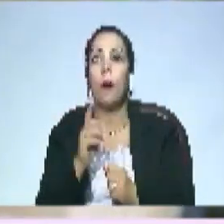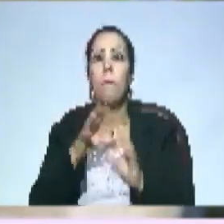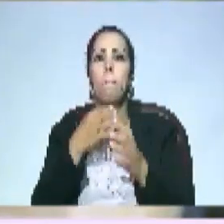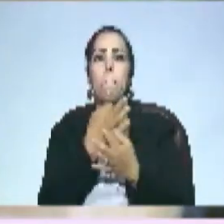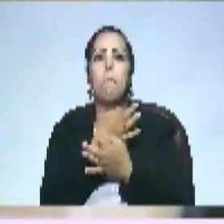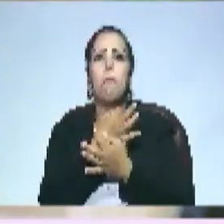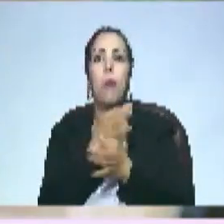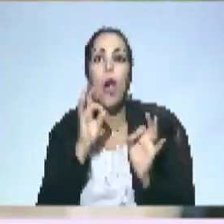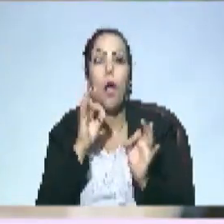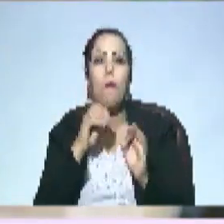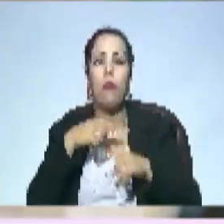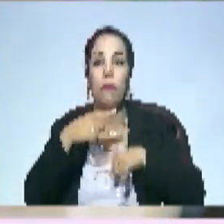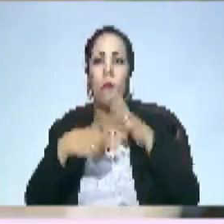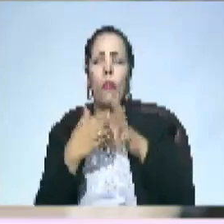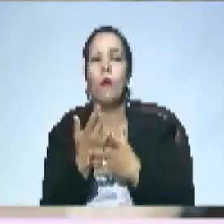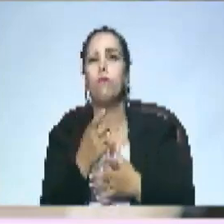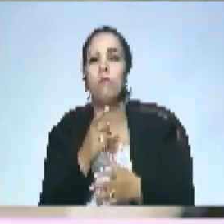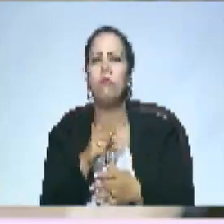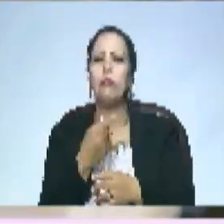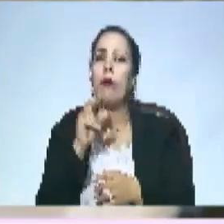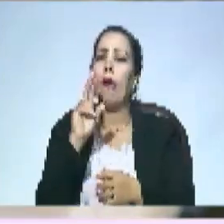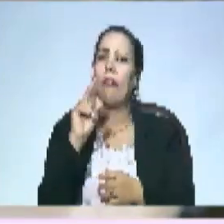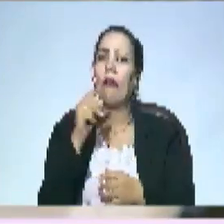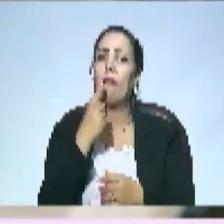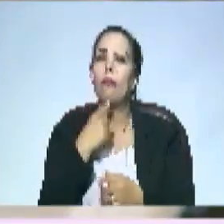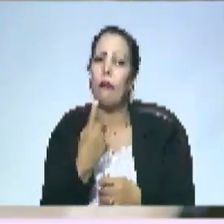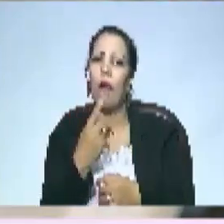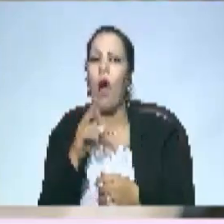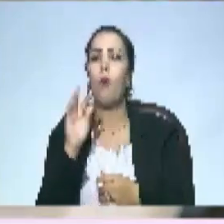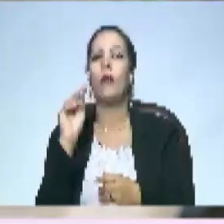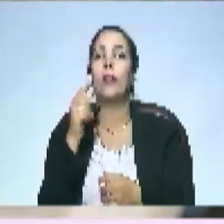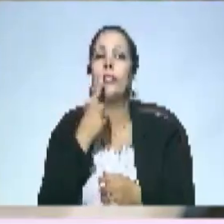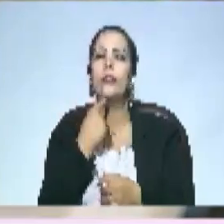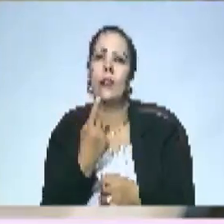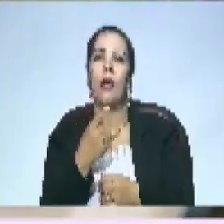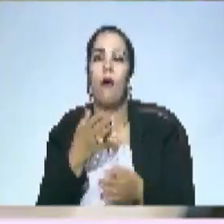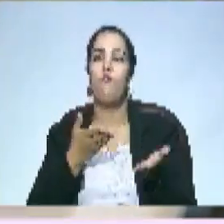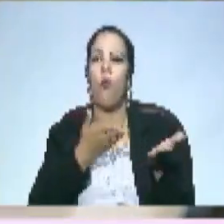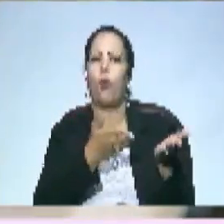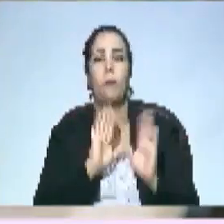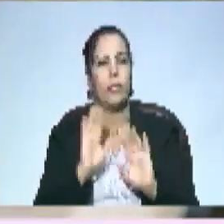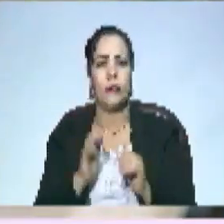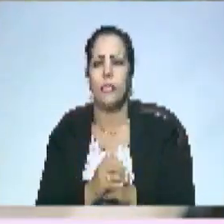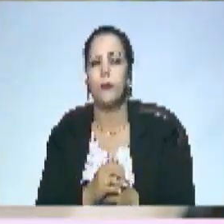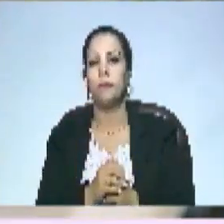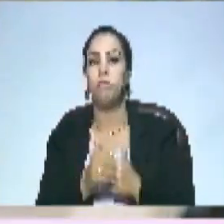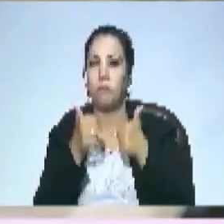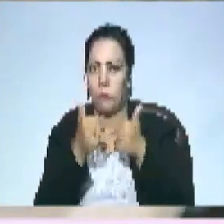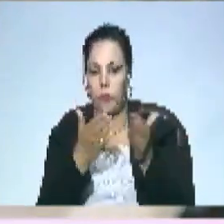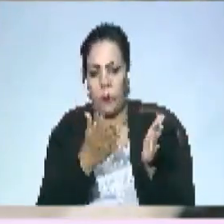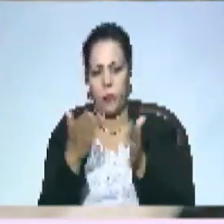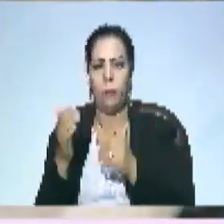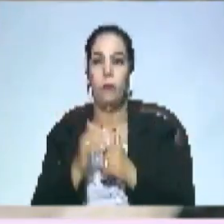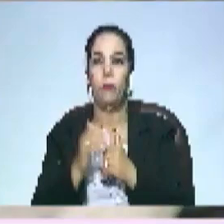سوى الكانالوني. حوالي ثلث ساعه ونص ساعه في الفرن. اوكي كويس.